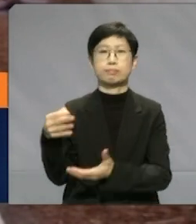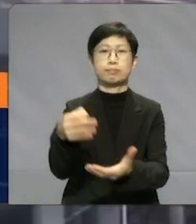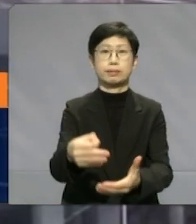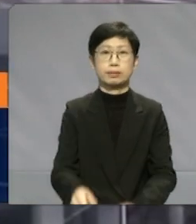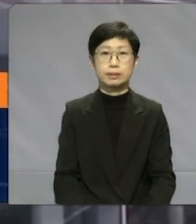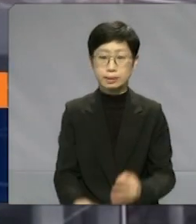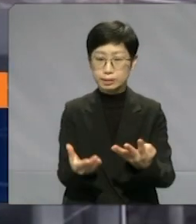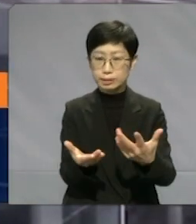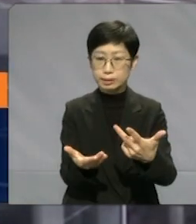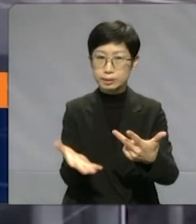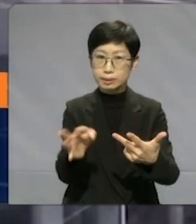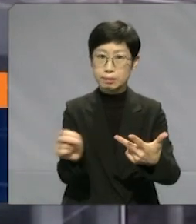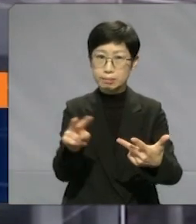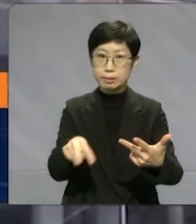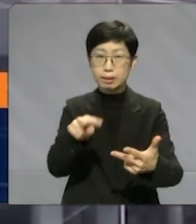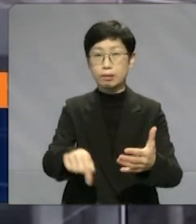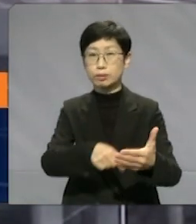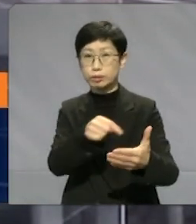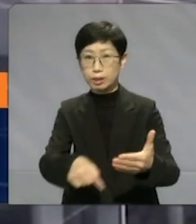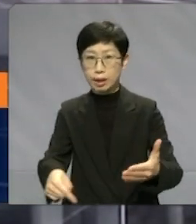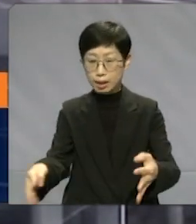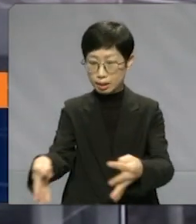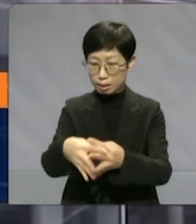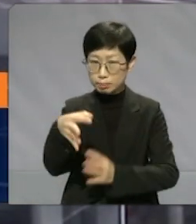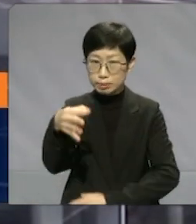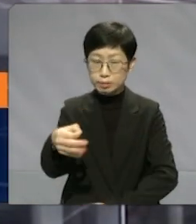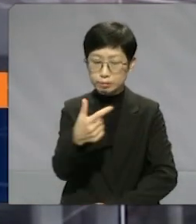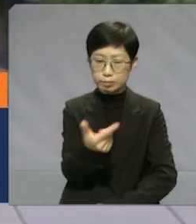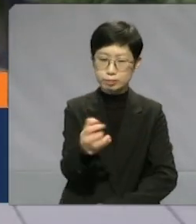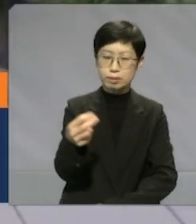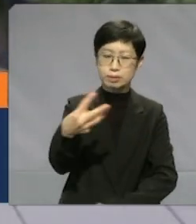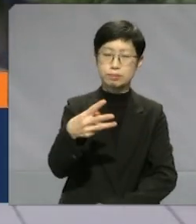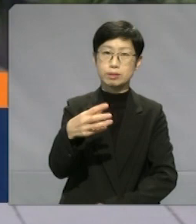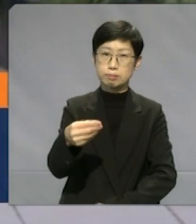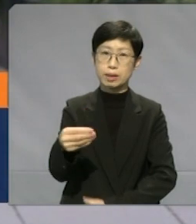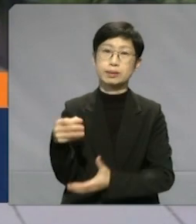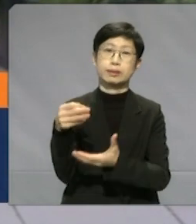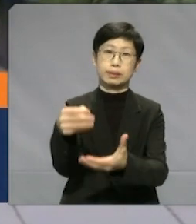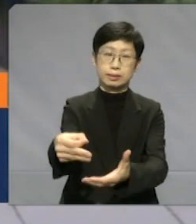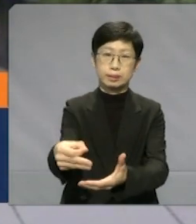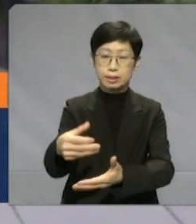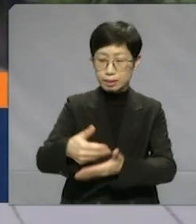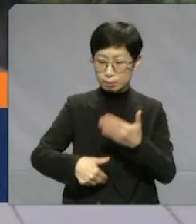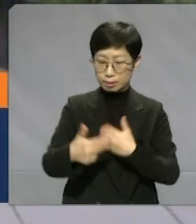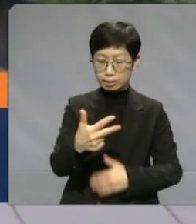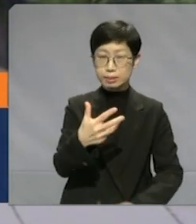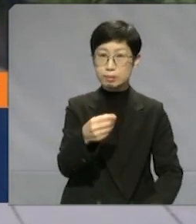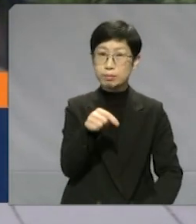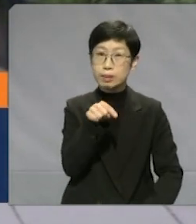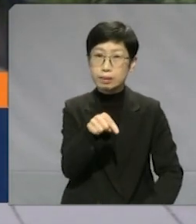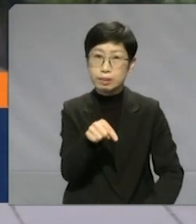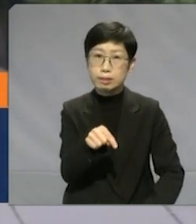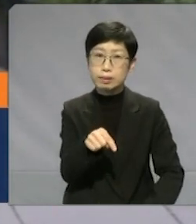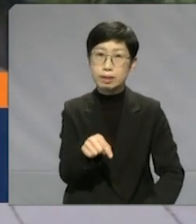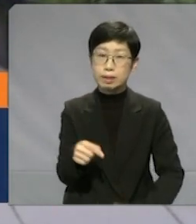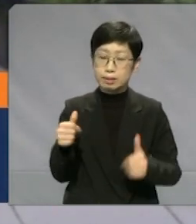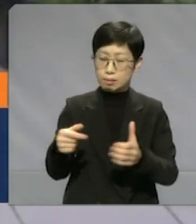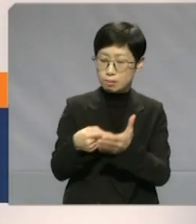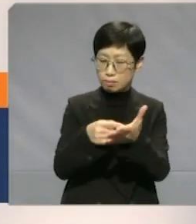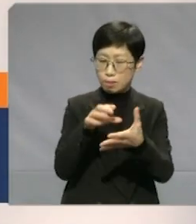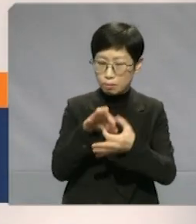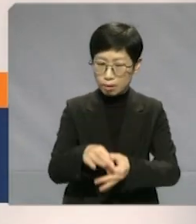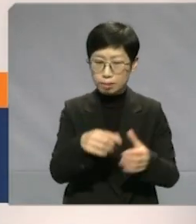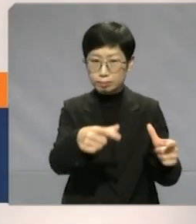달러 중 소비자를 위한 합의 기금으로 6억 3천만 달러를 지급하고 나머지 7천만 달러는 소송과 관련된